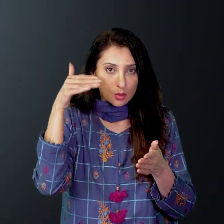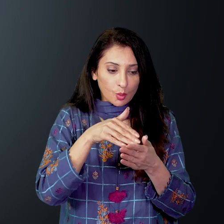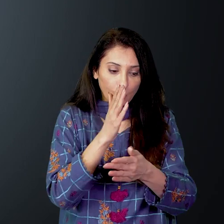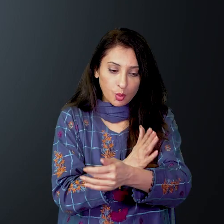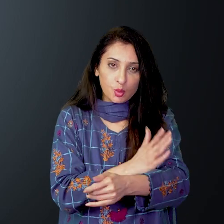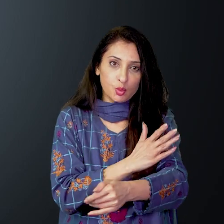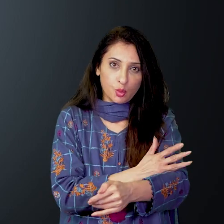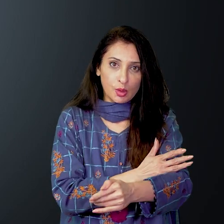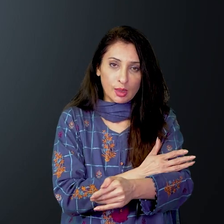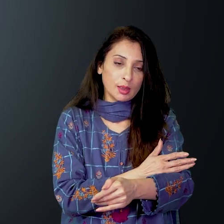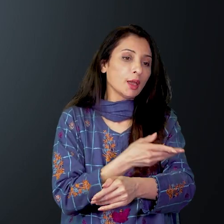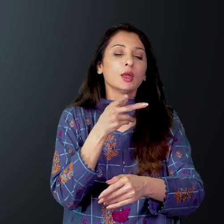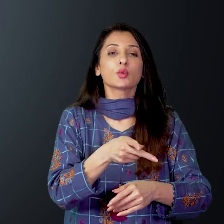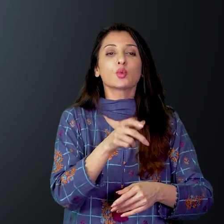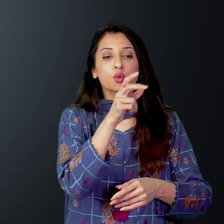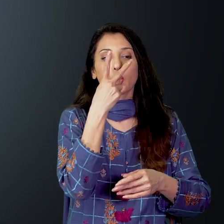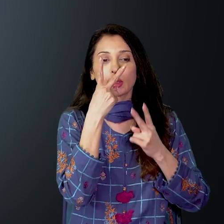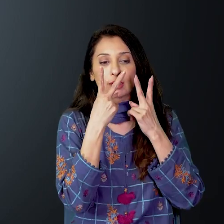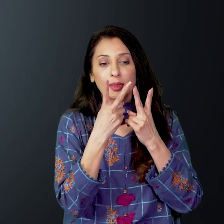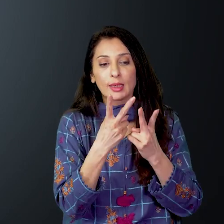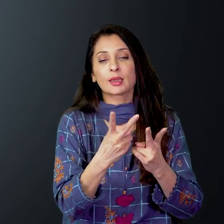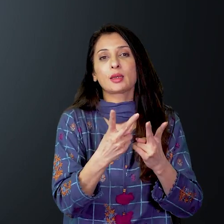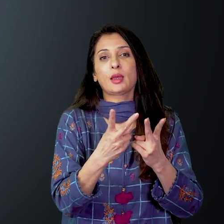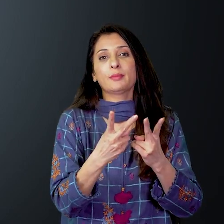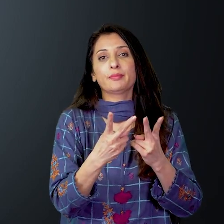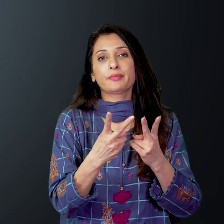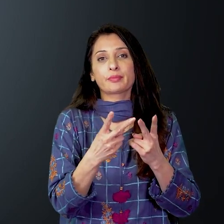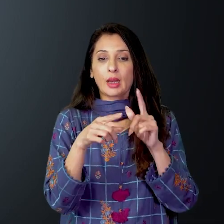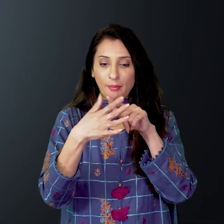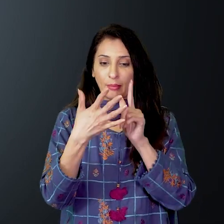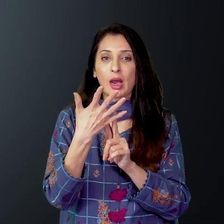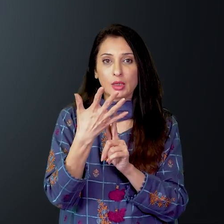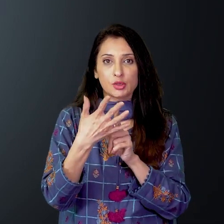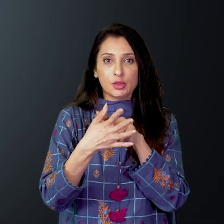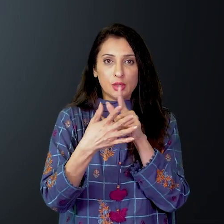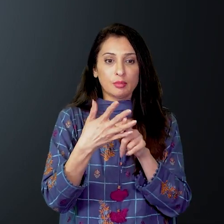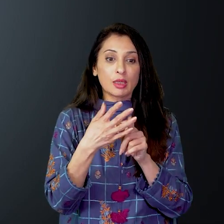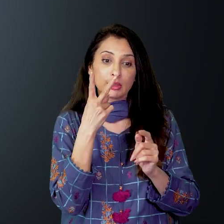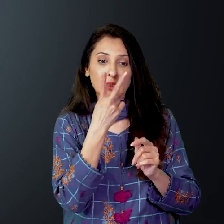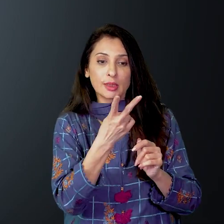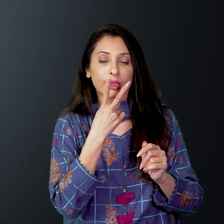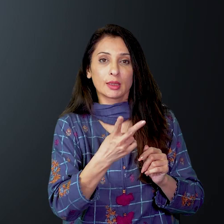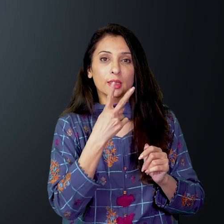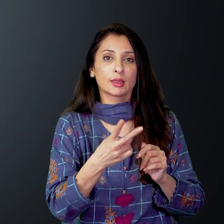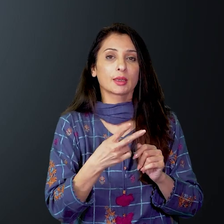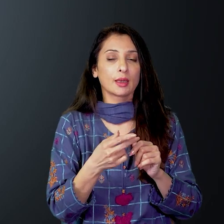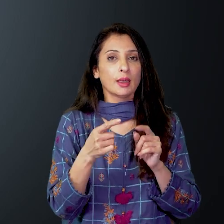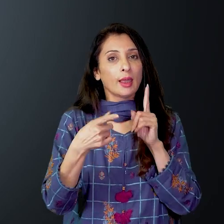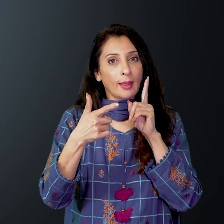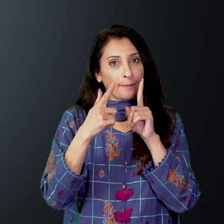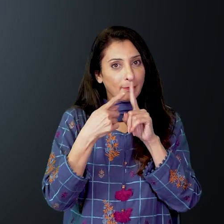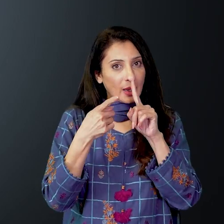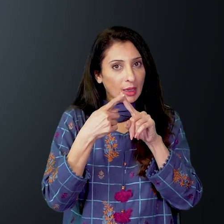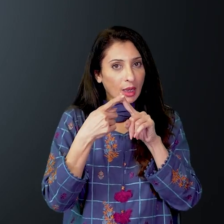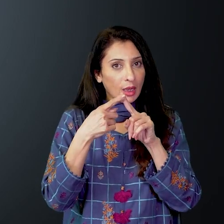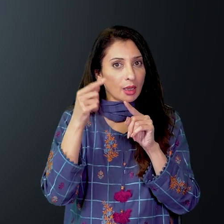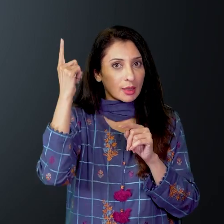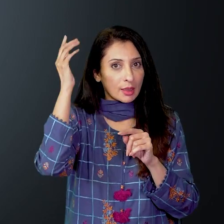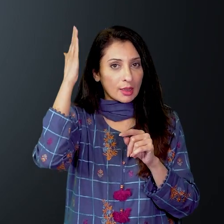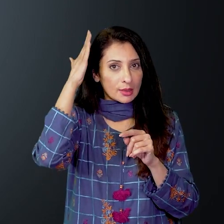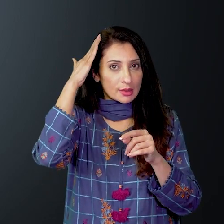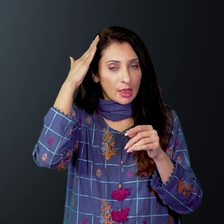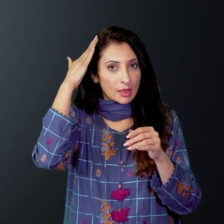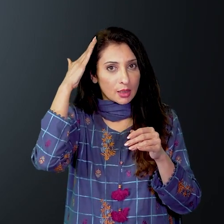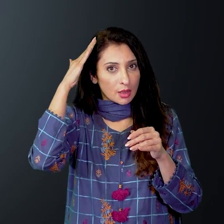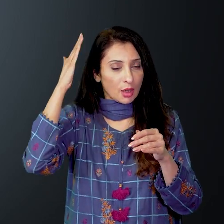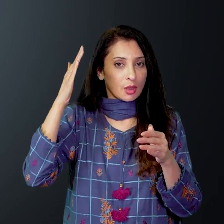इंजरी से मुतासिर हुआ है वो किस इंटेंसिटी पे है। सबसे पहले तो अगर किसी भी किस्म की सर की चोट लगने के बाद बंदा